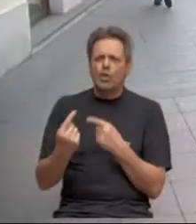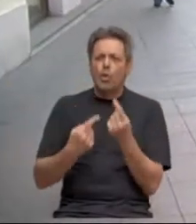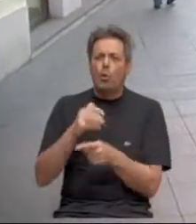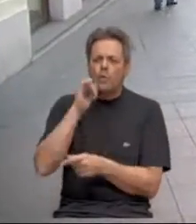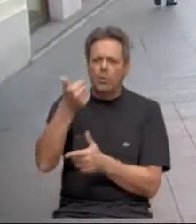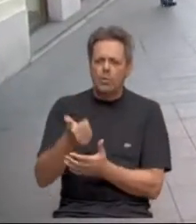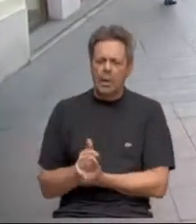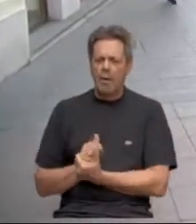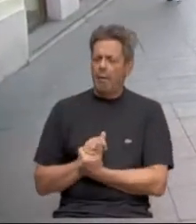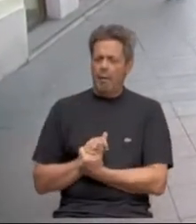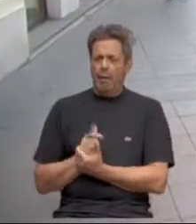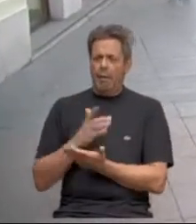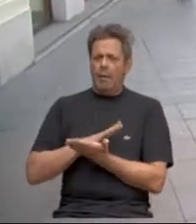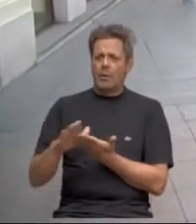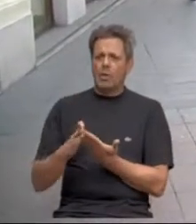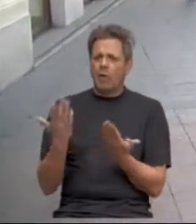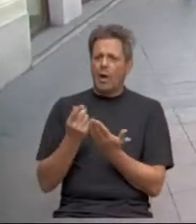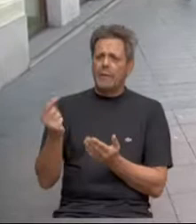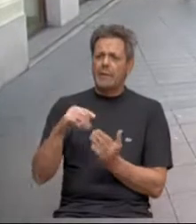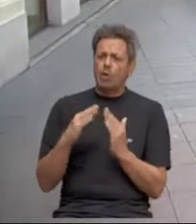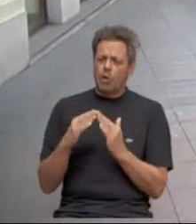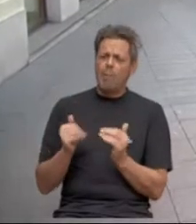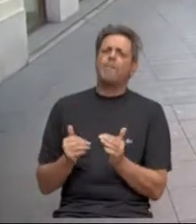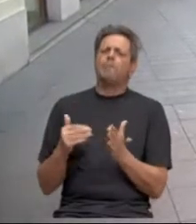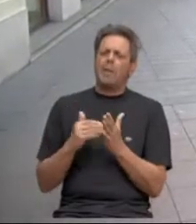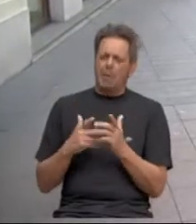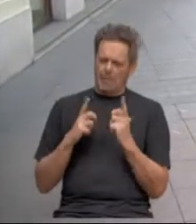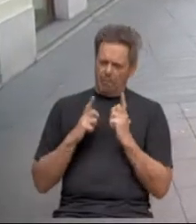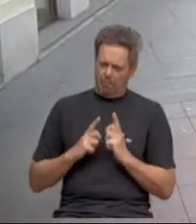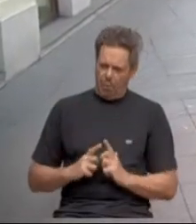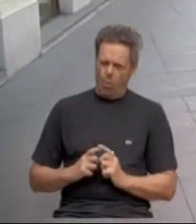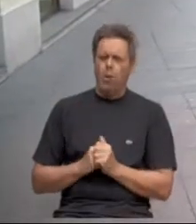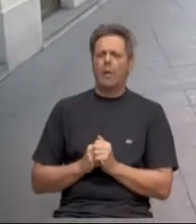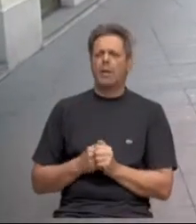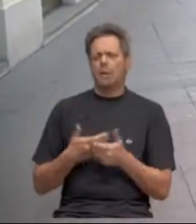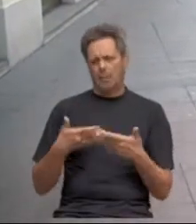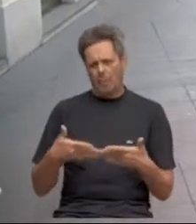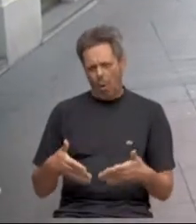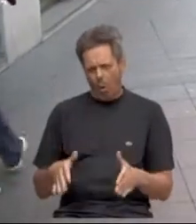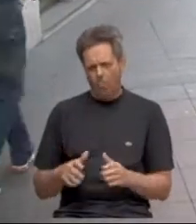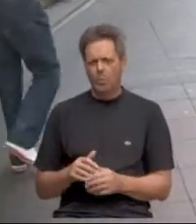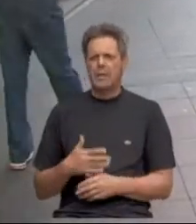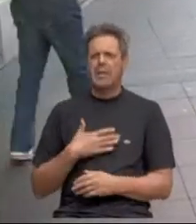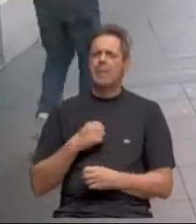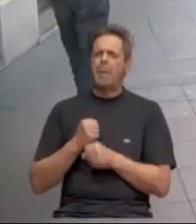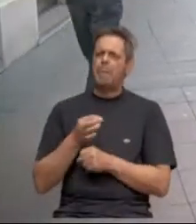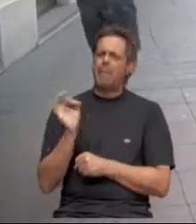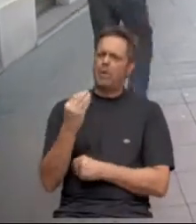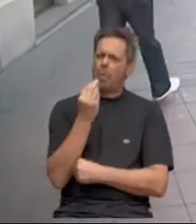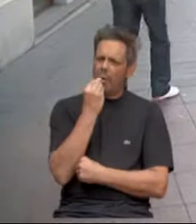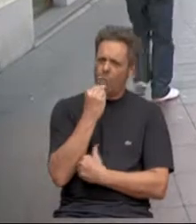sutra. Jednostavno, kad se dođe doma, treba se odmoriti, treba se opustiti, sebi napraviti dobar